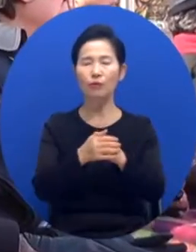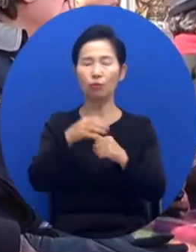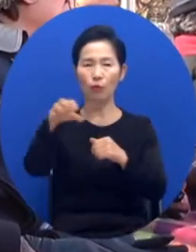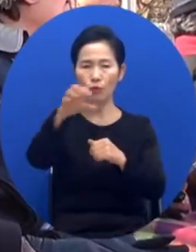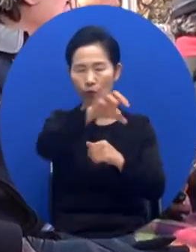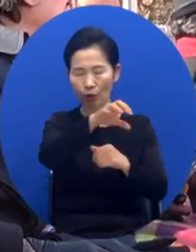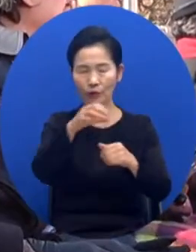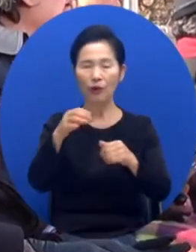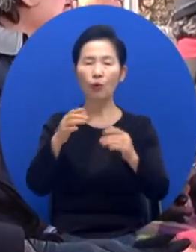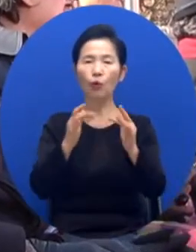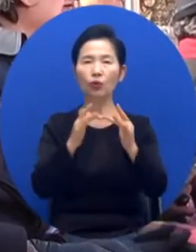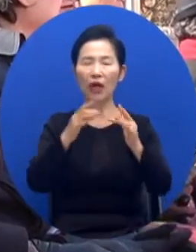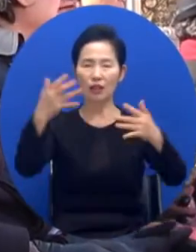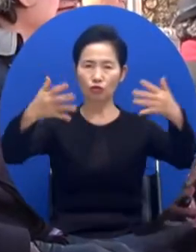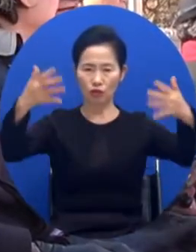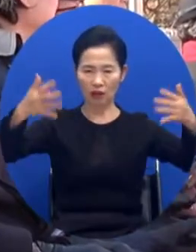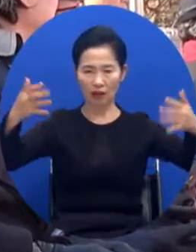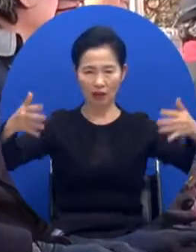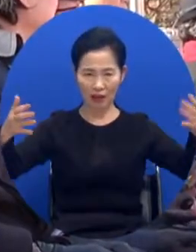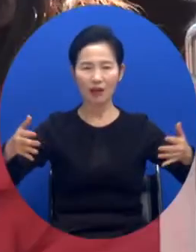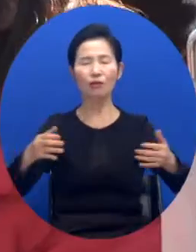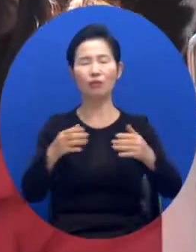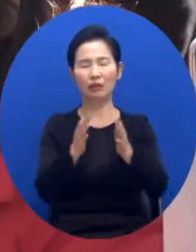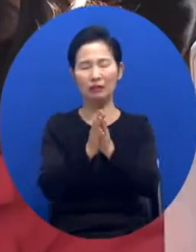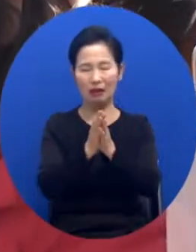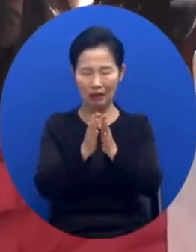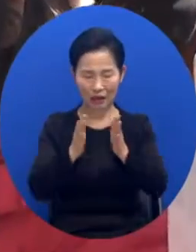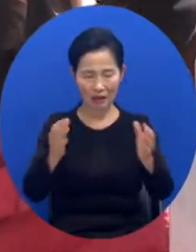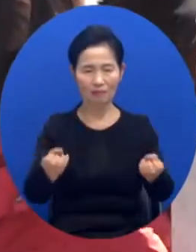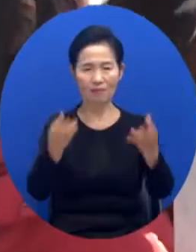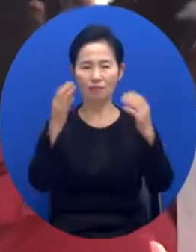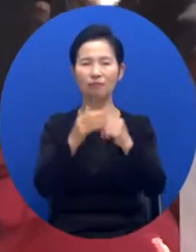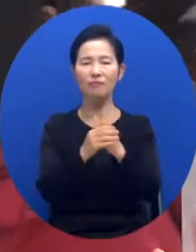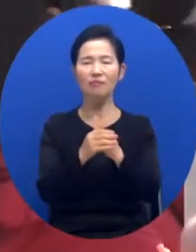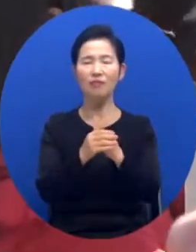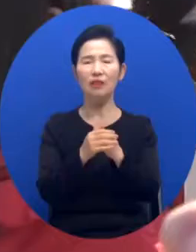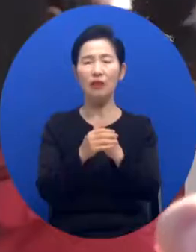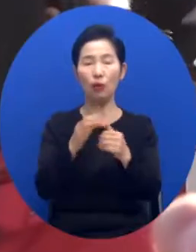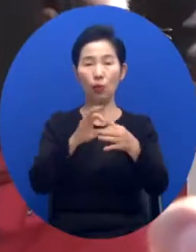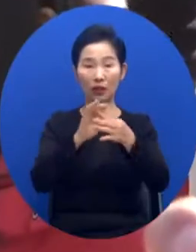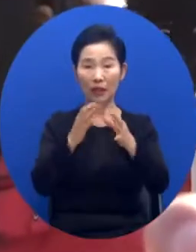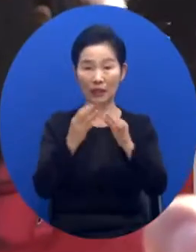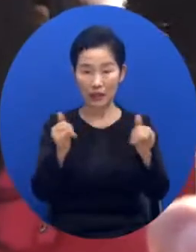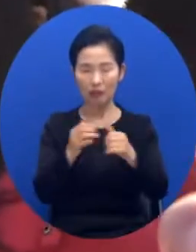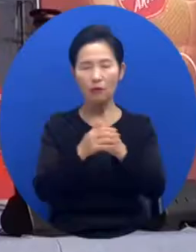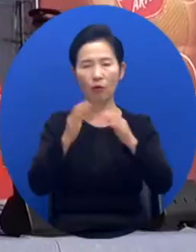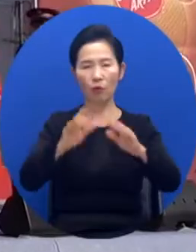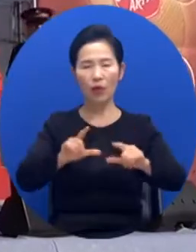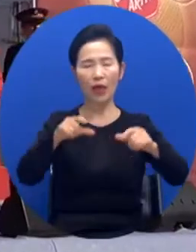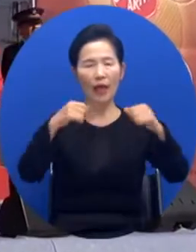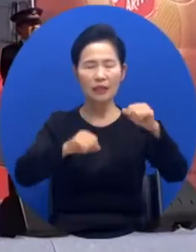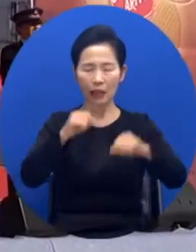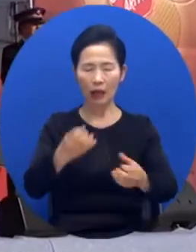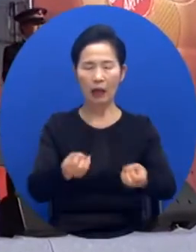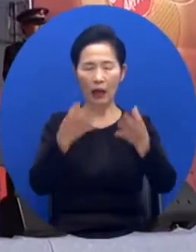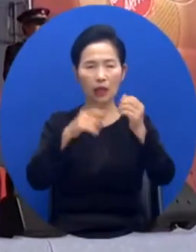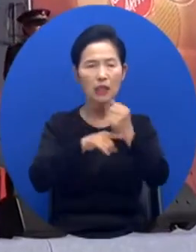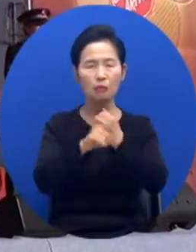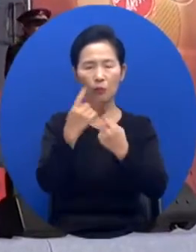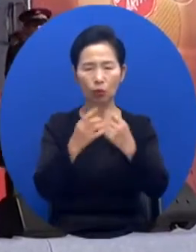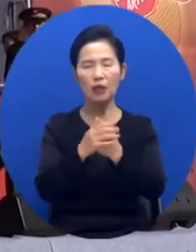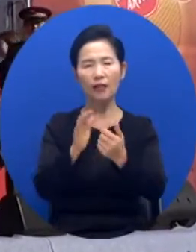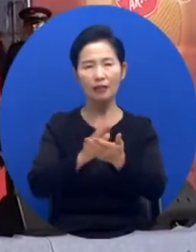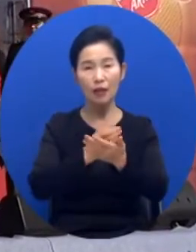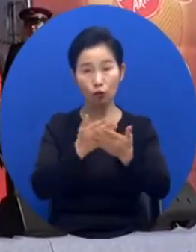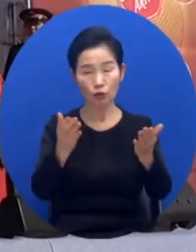연결하는 온라인 중계로 진행한다고 밝혔습니다 구세 군 관계자는 올해는 행사로서 의 의미보다 나눔의